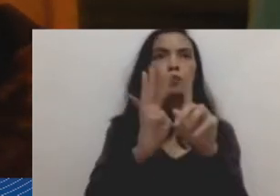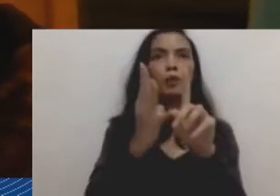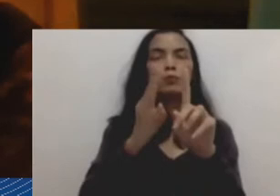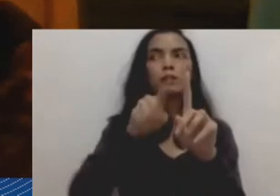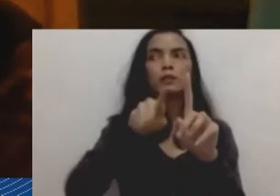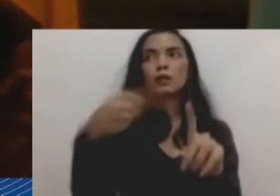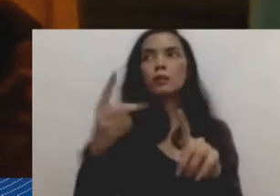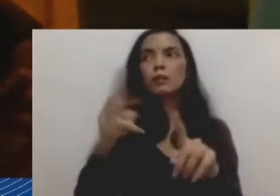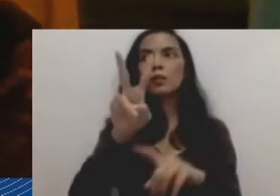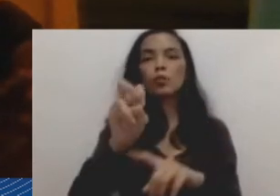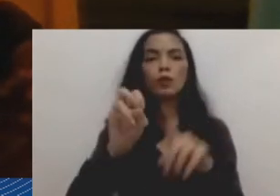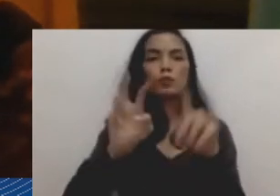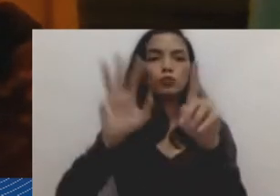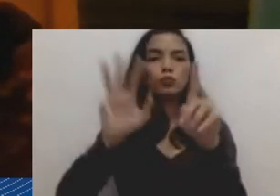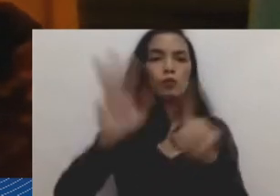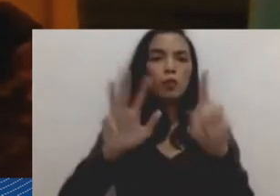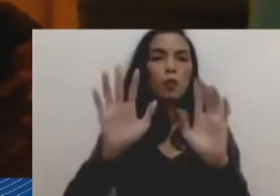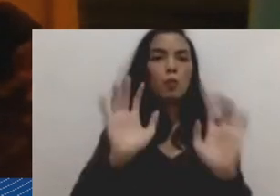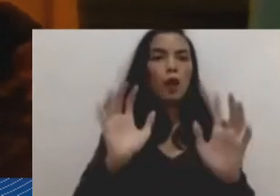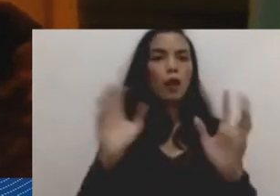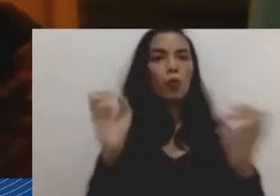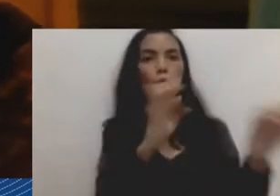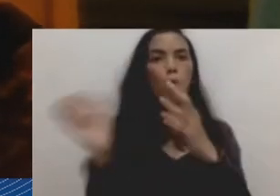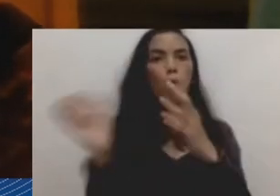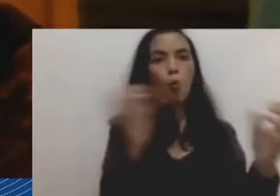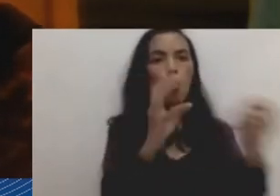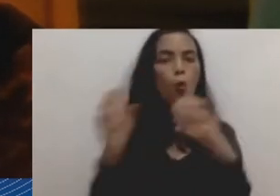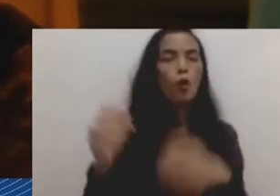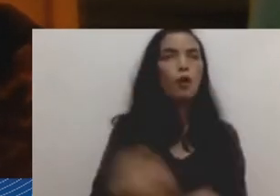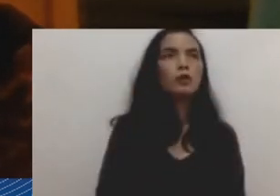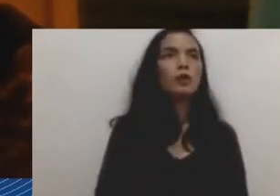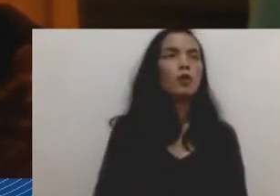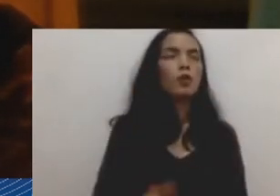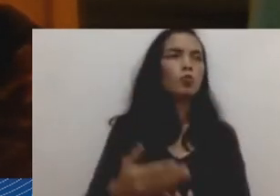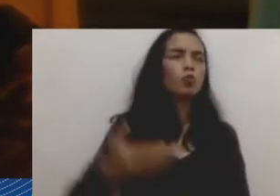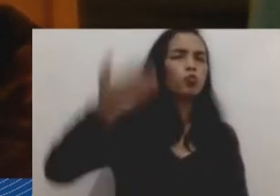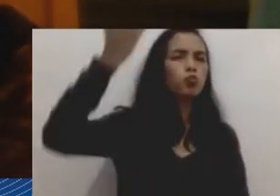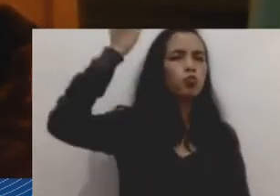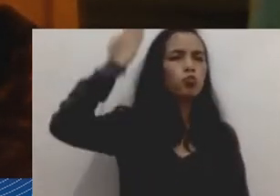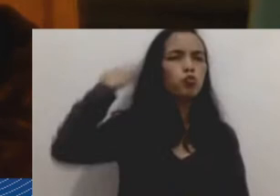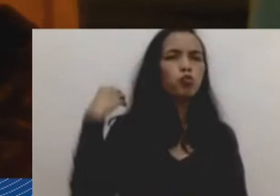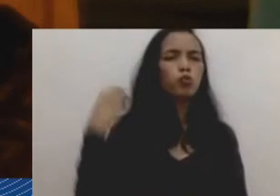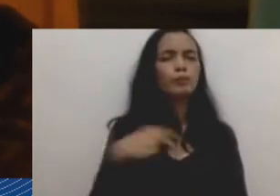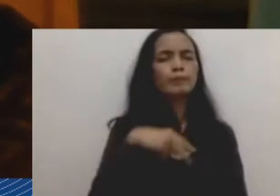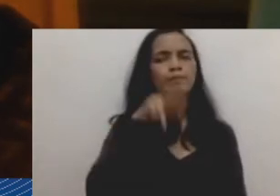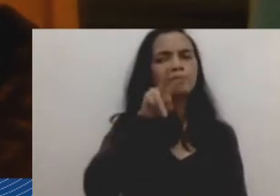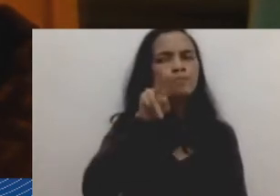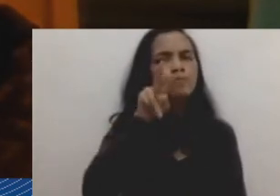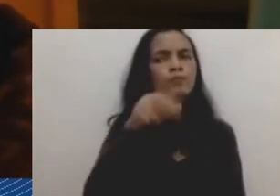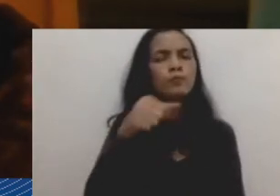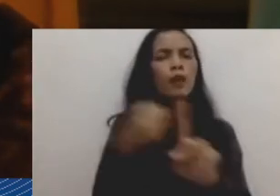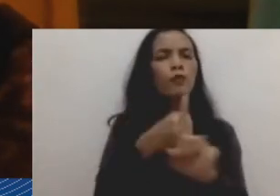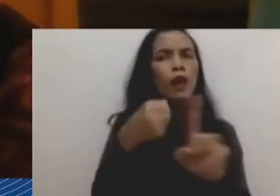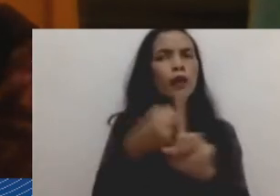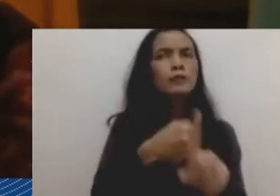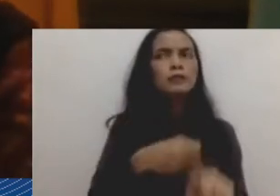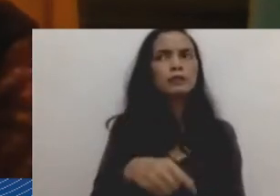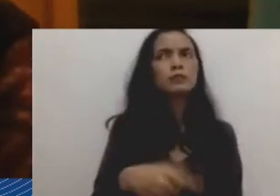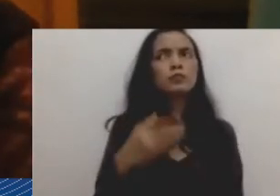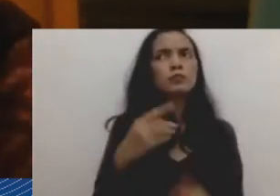2014-2019. Dari awal advokasinya saya mengikuti mungkin sejak